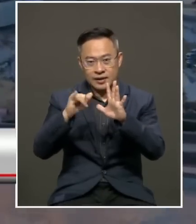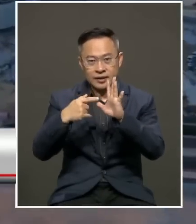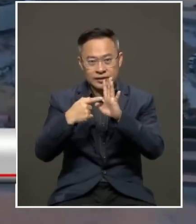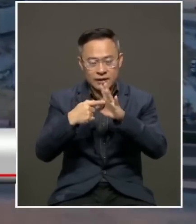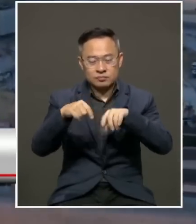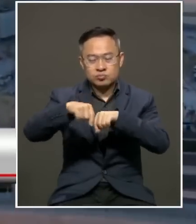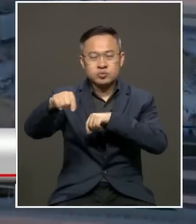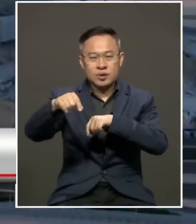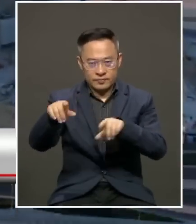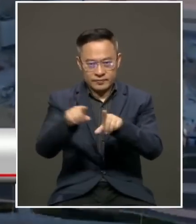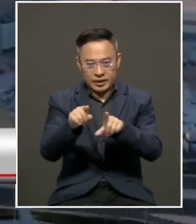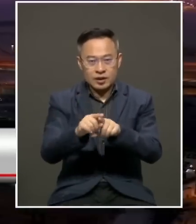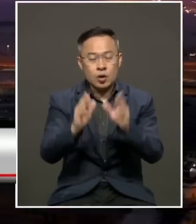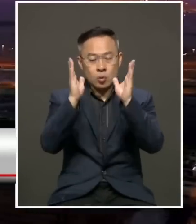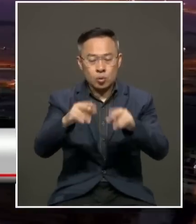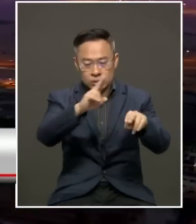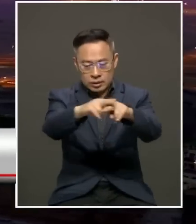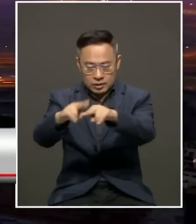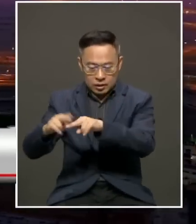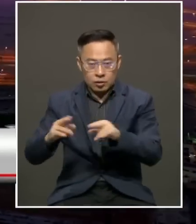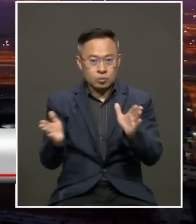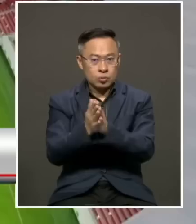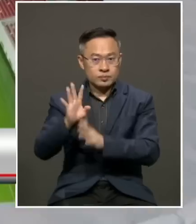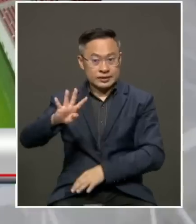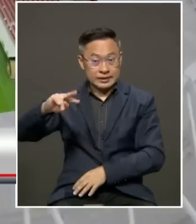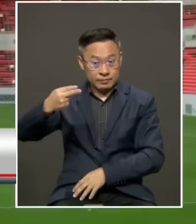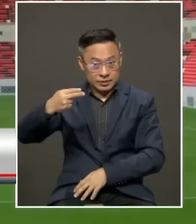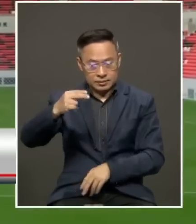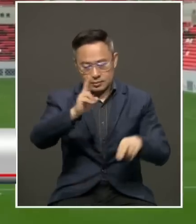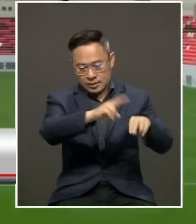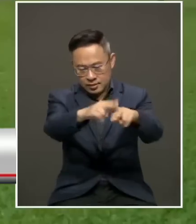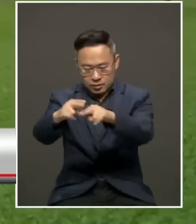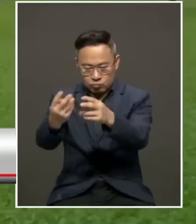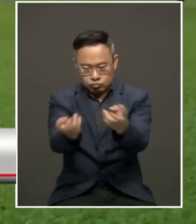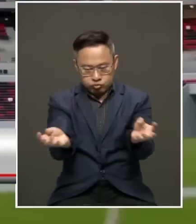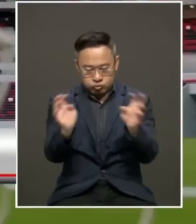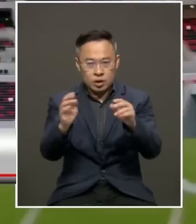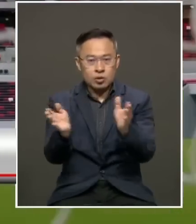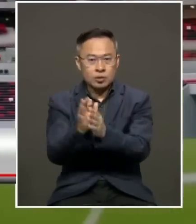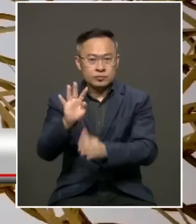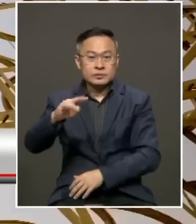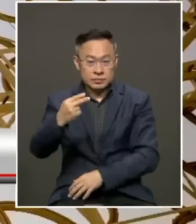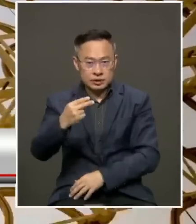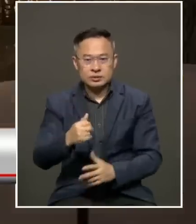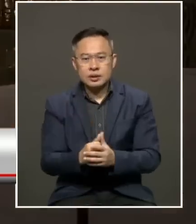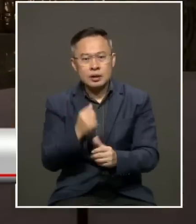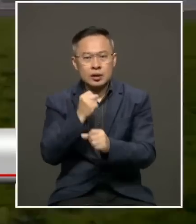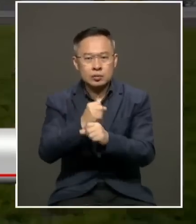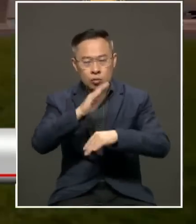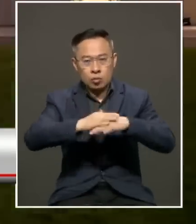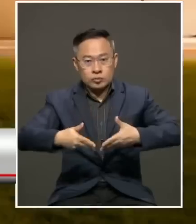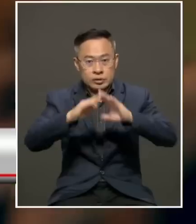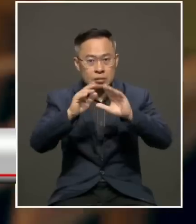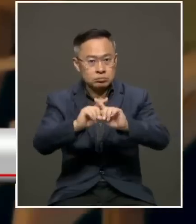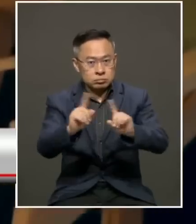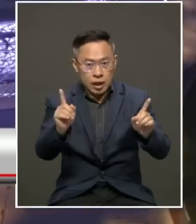โดฮานะครับสนามนี้ผู้ชมได้ 40,000ที่นั่งครับสนามมีการก่อสร้างโดยใช้องค์ประกอบแบบแยกส่วนทำให้เกิดอะไรขึ้น